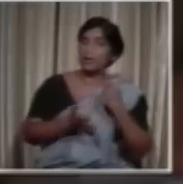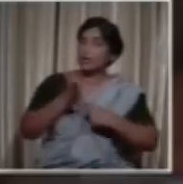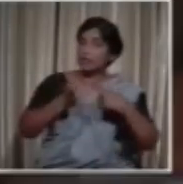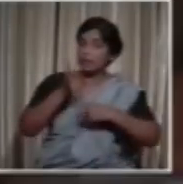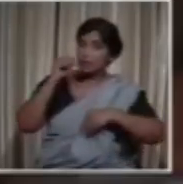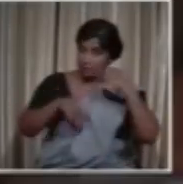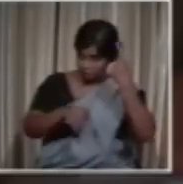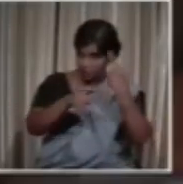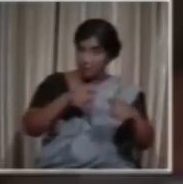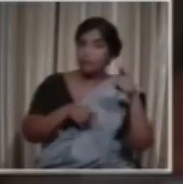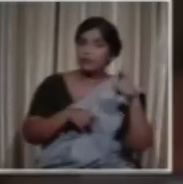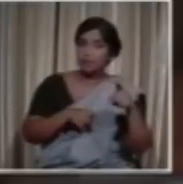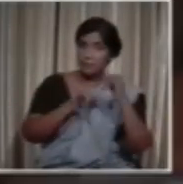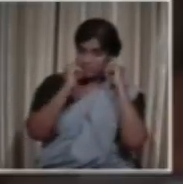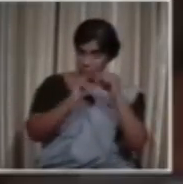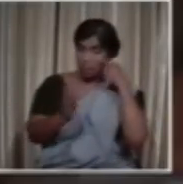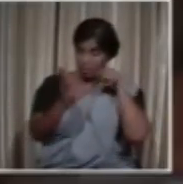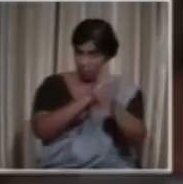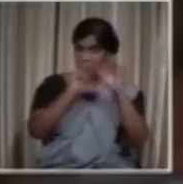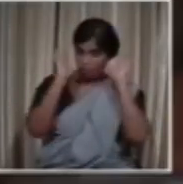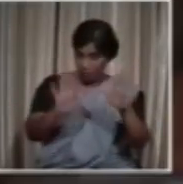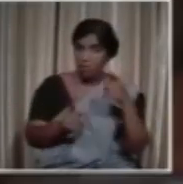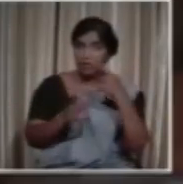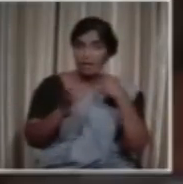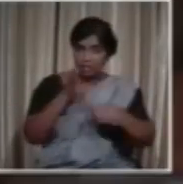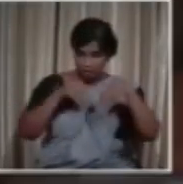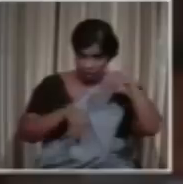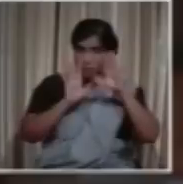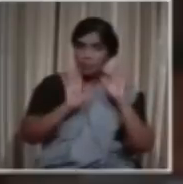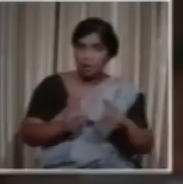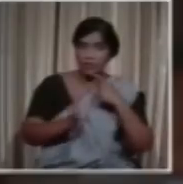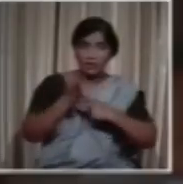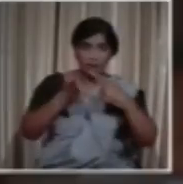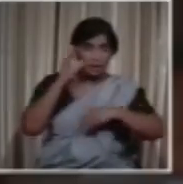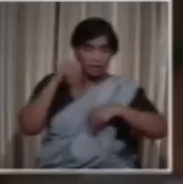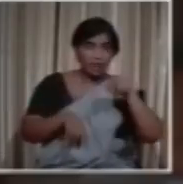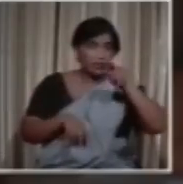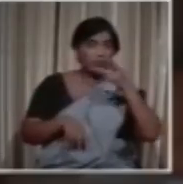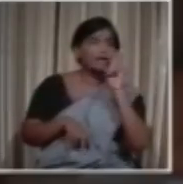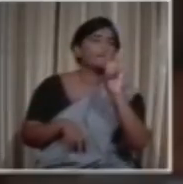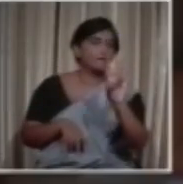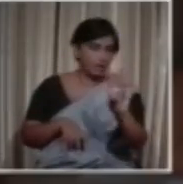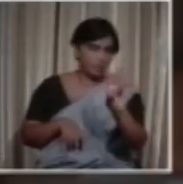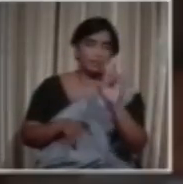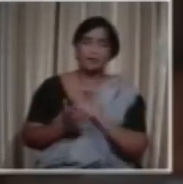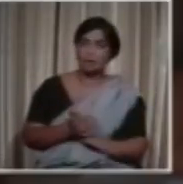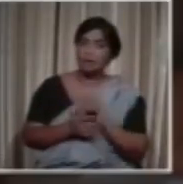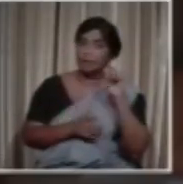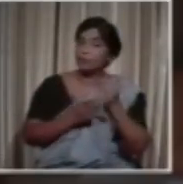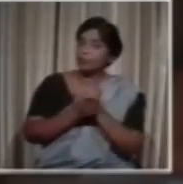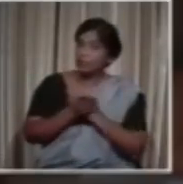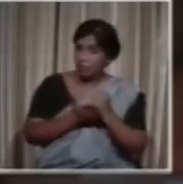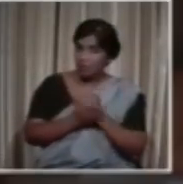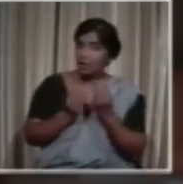දේශපාලඥයෝ විතරද පාරදුෂ්‍යතාවයට මුහුණ දෙන්නට ඕන මේ රටේ දේශපාලඥයන්නේ 225 දෙනයි ඔවුන් සියලු දෙනාටම